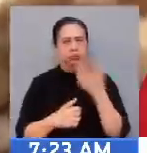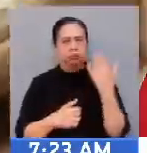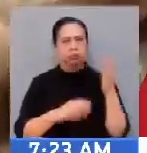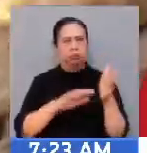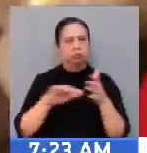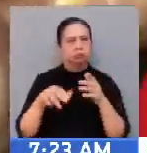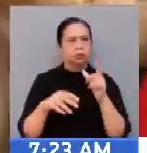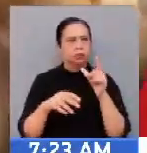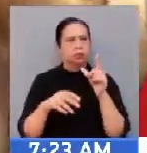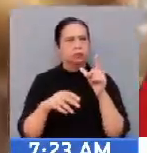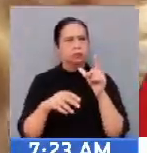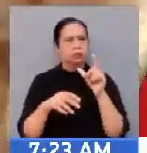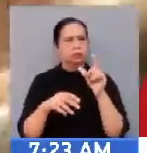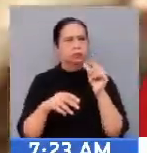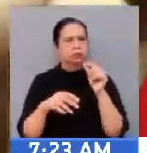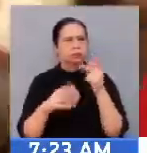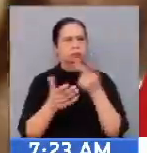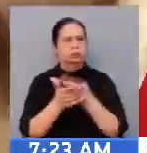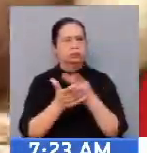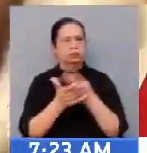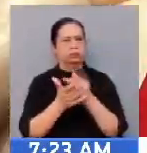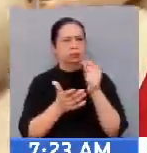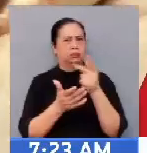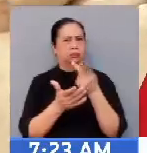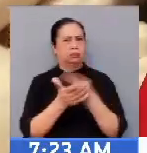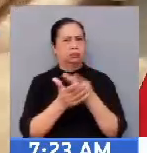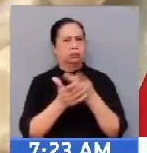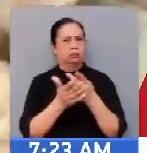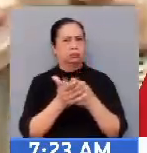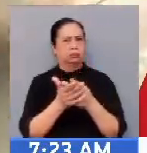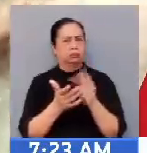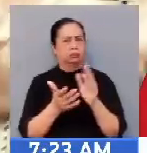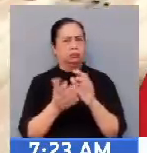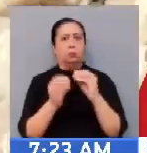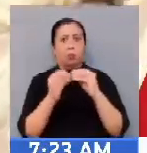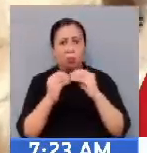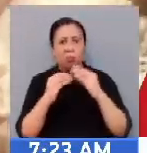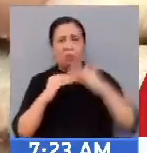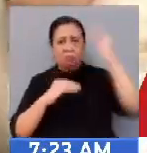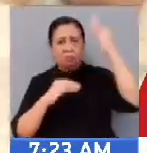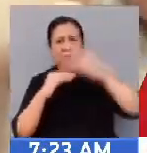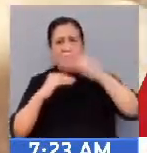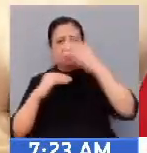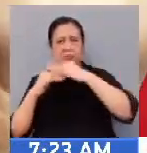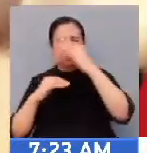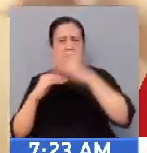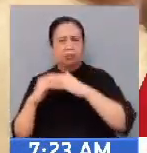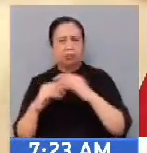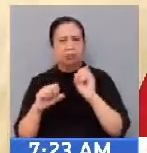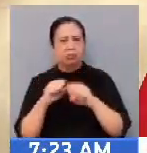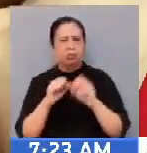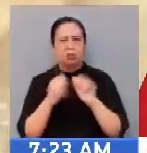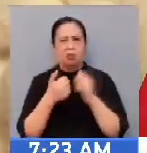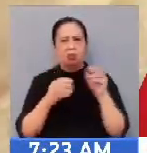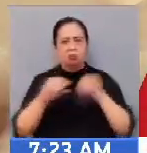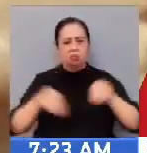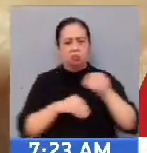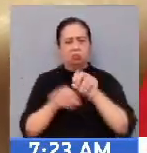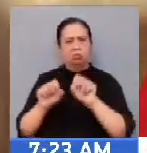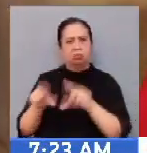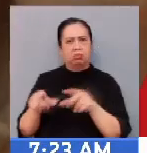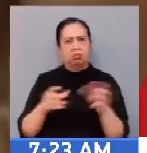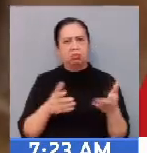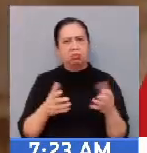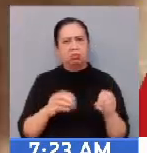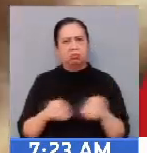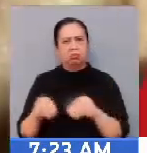plus na eh. 20 pesos per kilo na. Hindi po, mahigit. Mahigit. Ay, ano po sa ho ang benta? Ano po? Natumal kasi nga